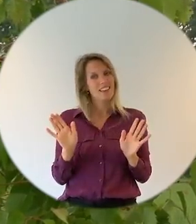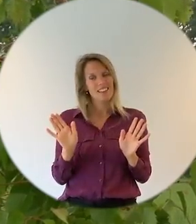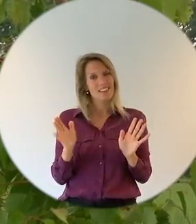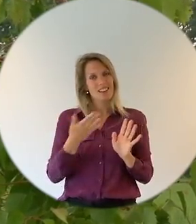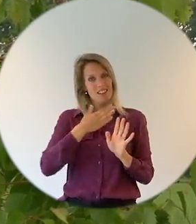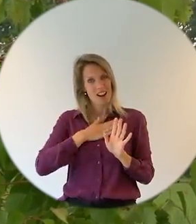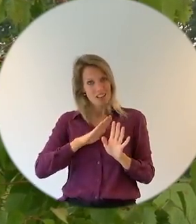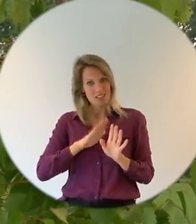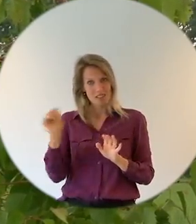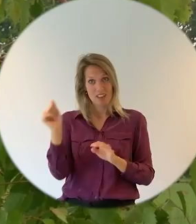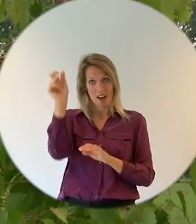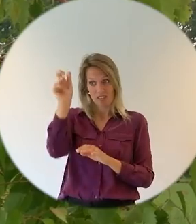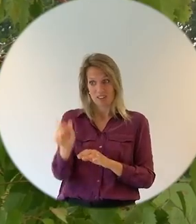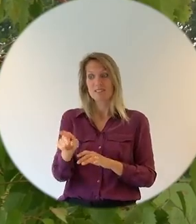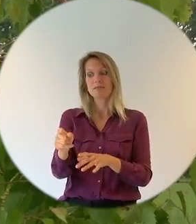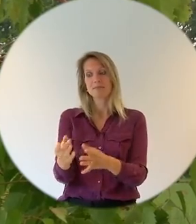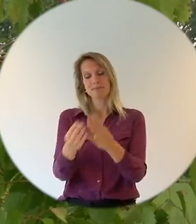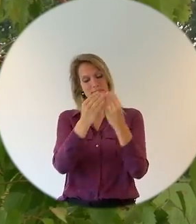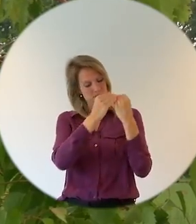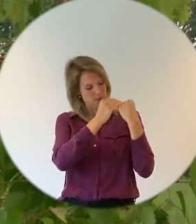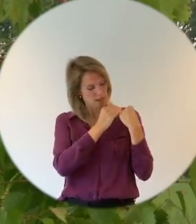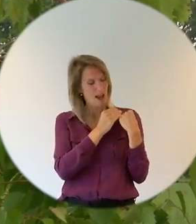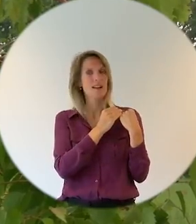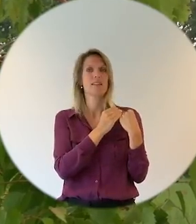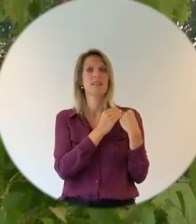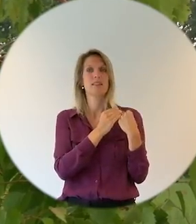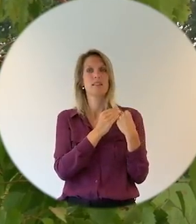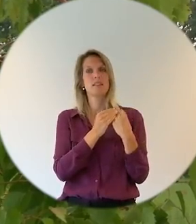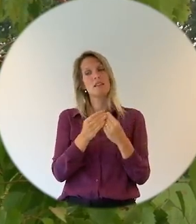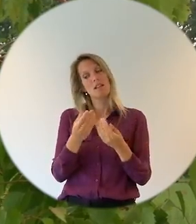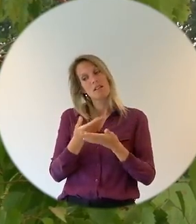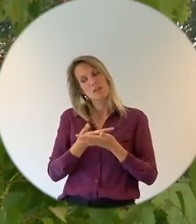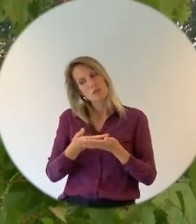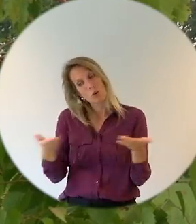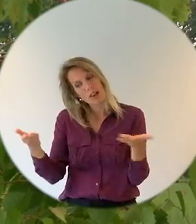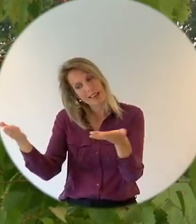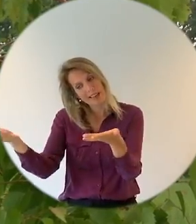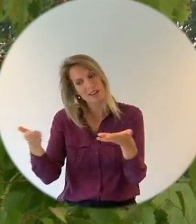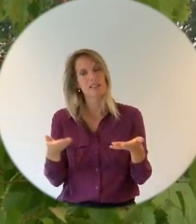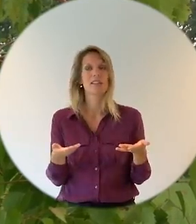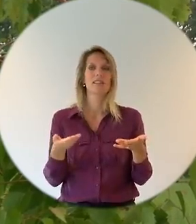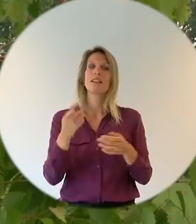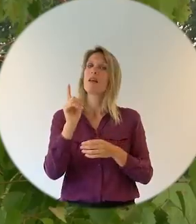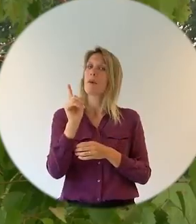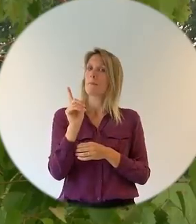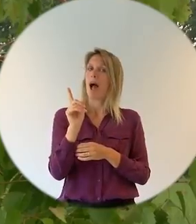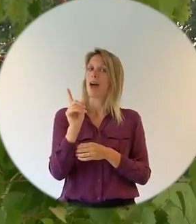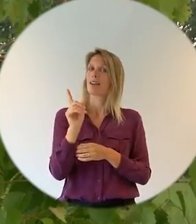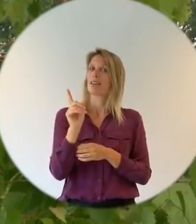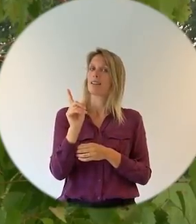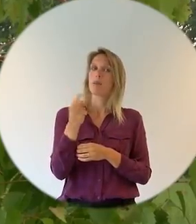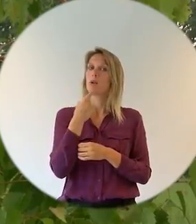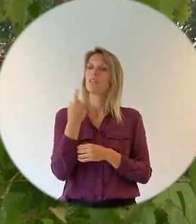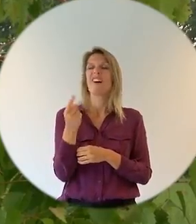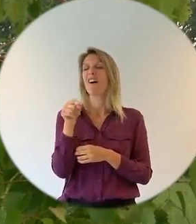de ander moet je dragen. Tolereren. Maar niet in de betekenis van, nou, wat